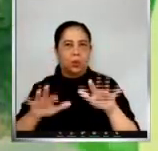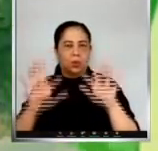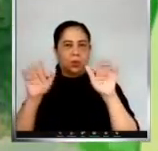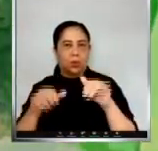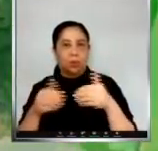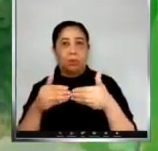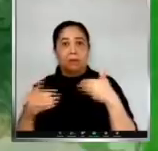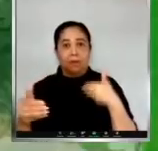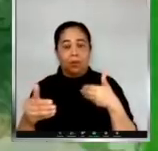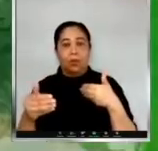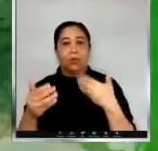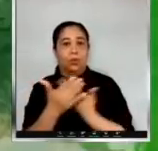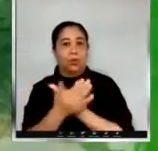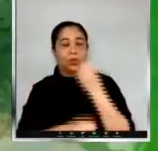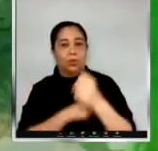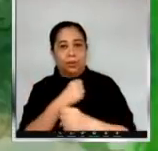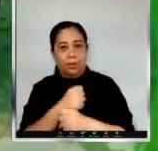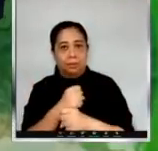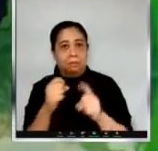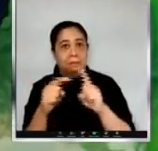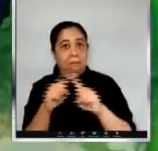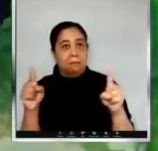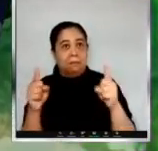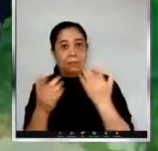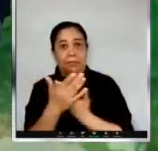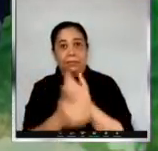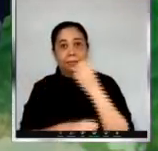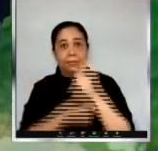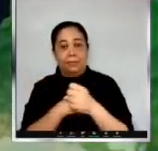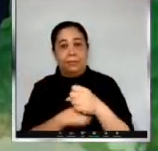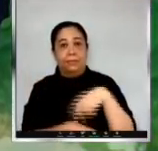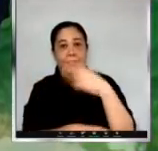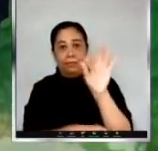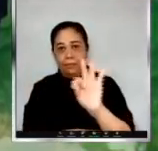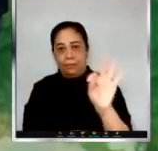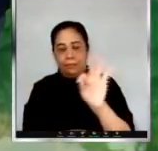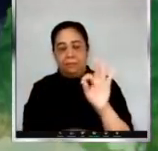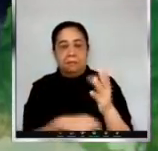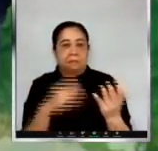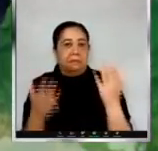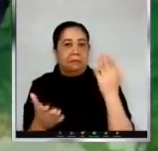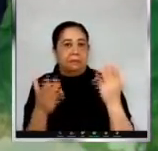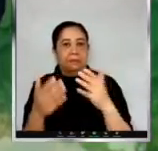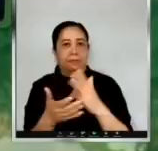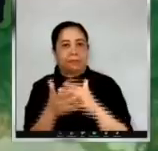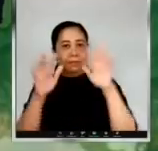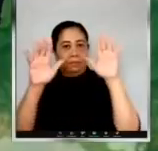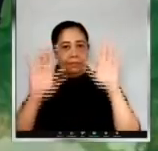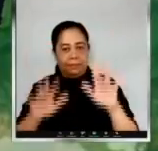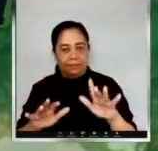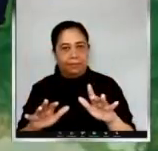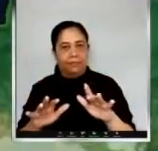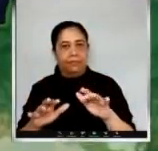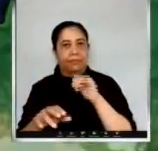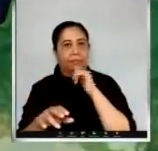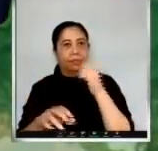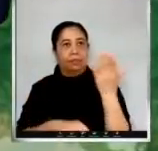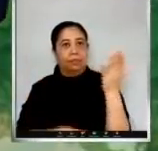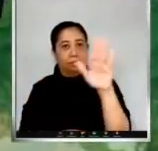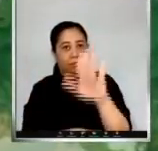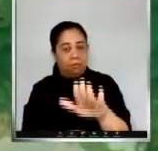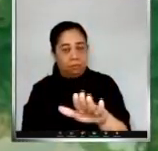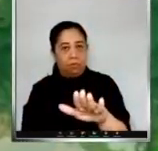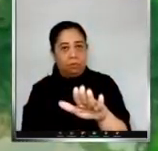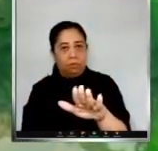taon. Pero pagdating ng bagong taon sa Biyernes, posible po yung mga ulan, hindi lang sa hapon mga kapuso,